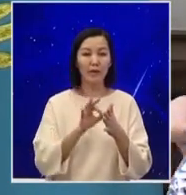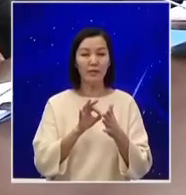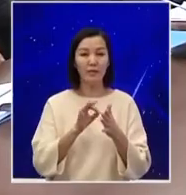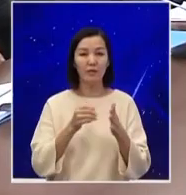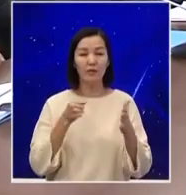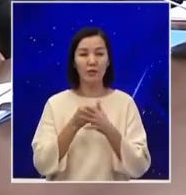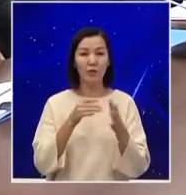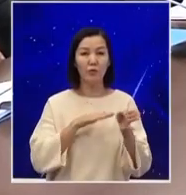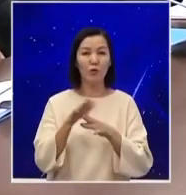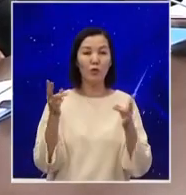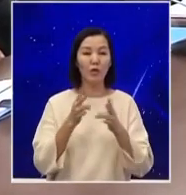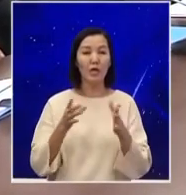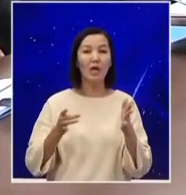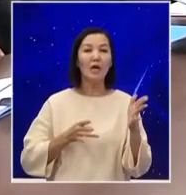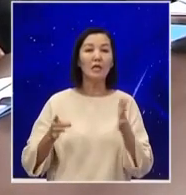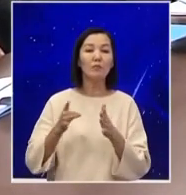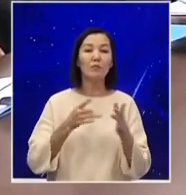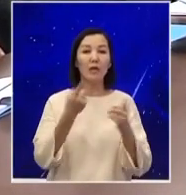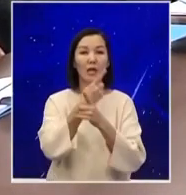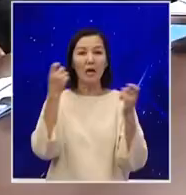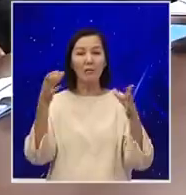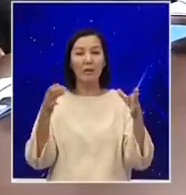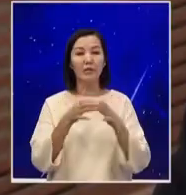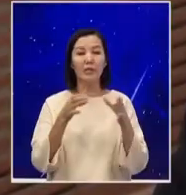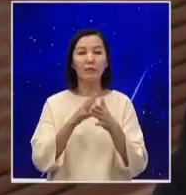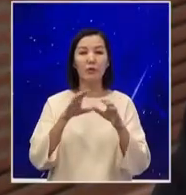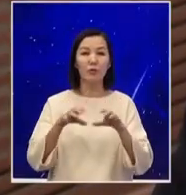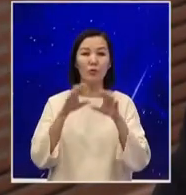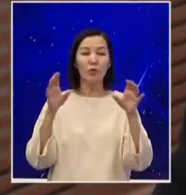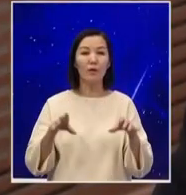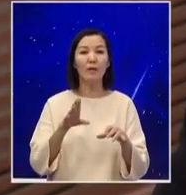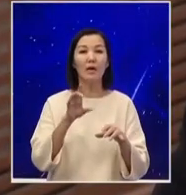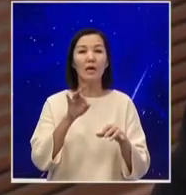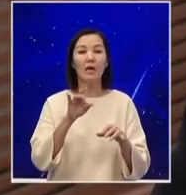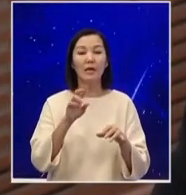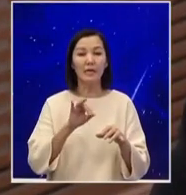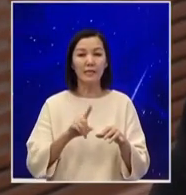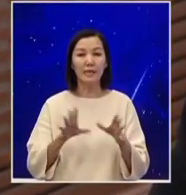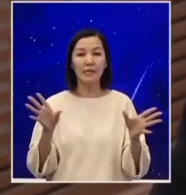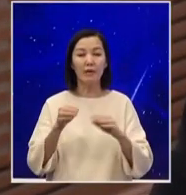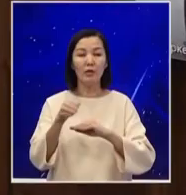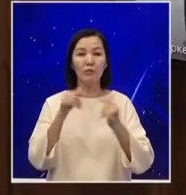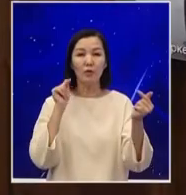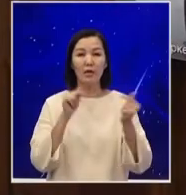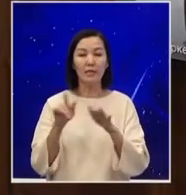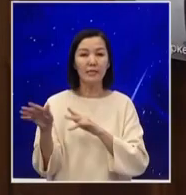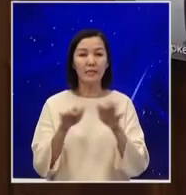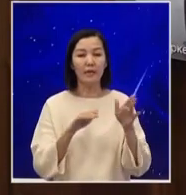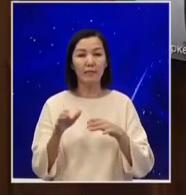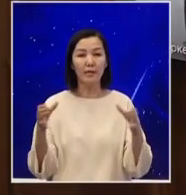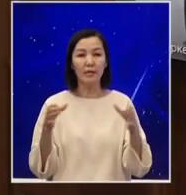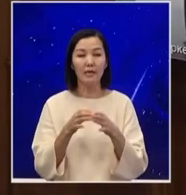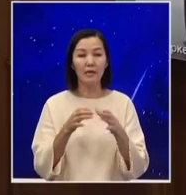жеткізіңдер. Осылай республикалық ақпараттық ағартушылық штабының төрайымы Ырза Тұрсынзада мен сыбайлас жемқорлыққа қарсы іс-қимыл